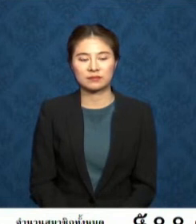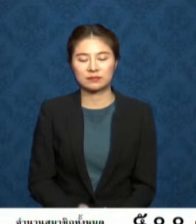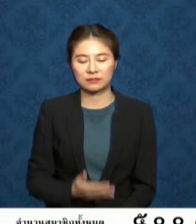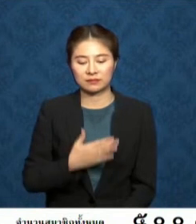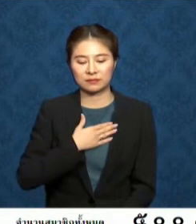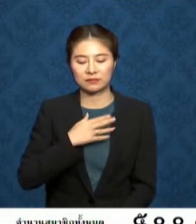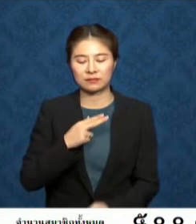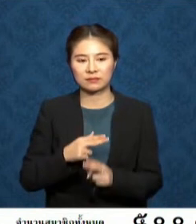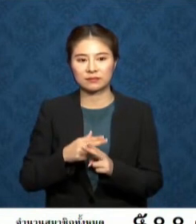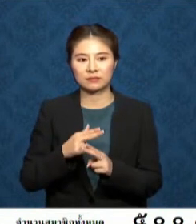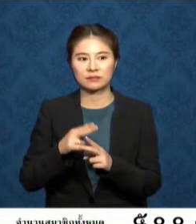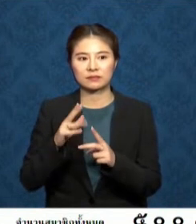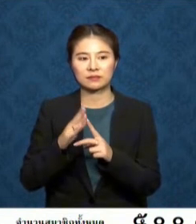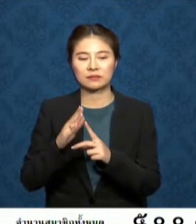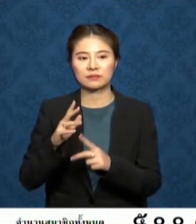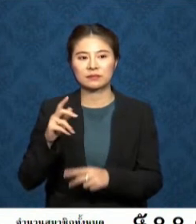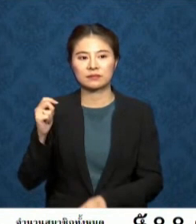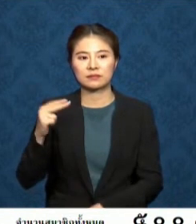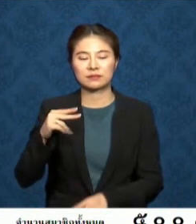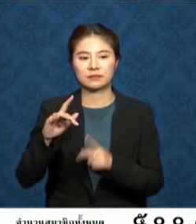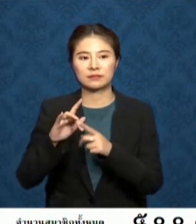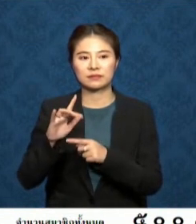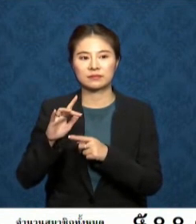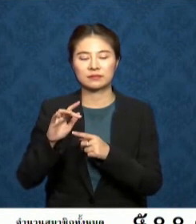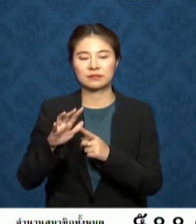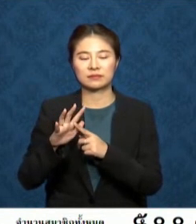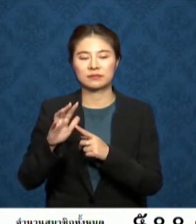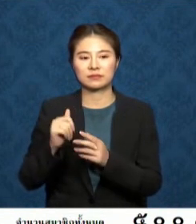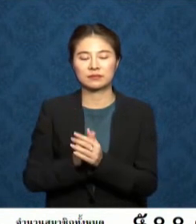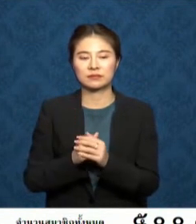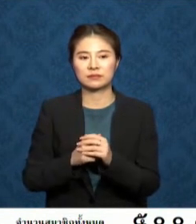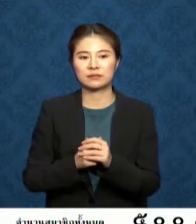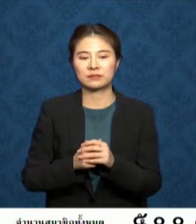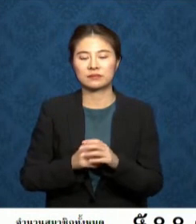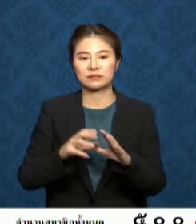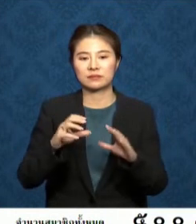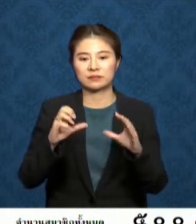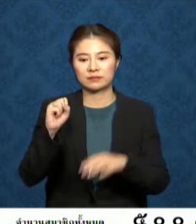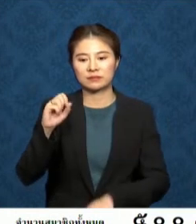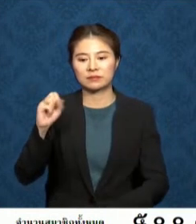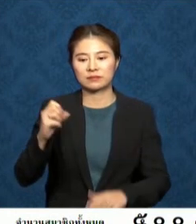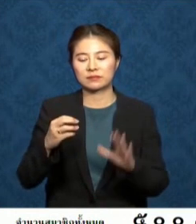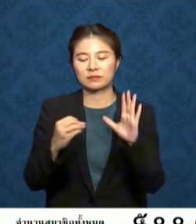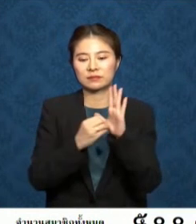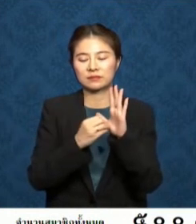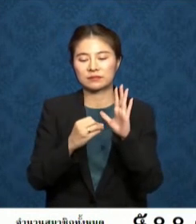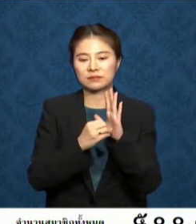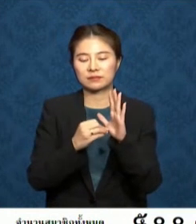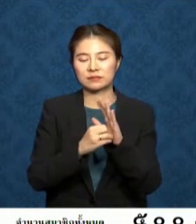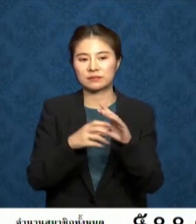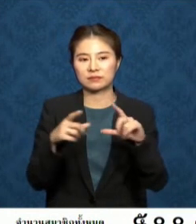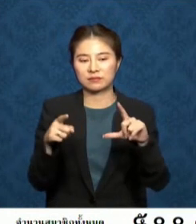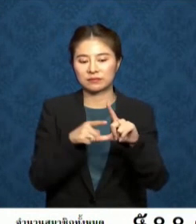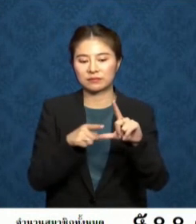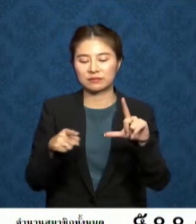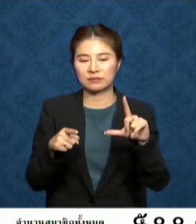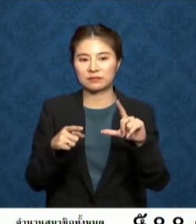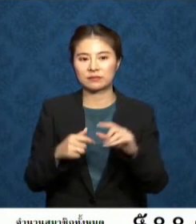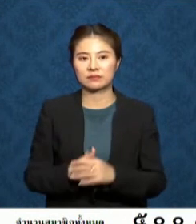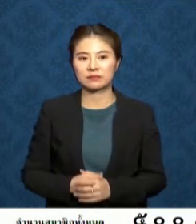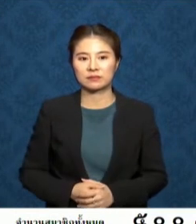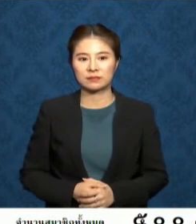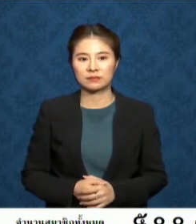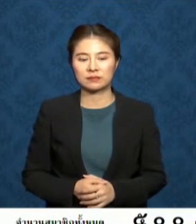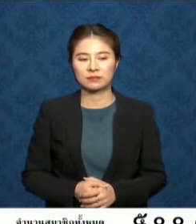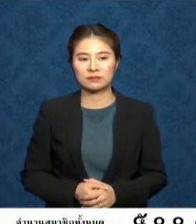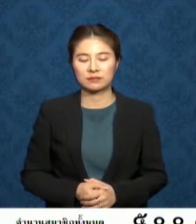พลิ้มจิตรกรผู้แทนราษฎรแบบแบ่งเขตกรุงเทพมหานครธนบุรีคลองสานบางประกอบพรรคก้าวไกลในฐ